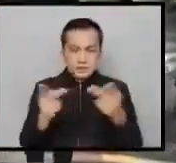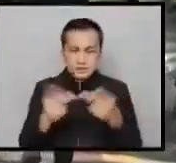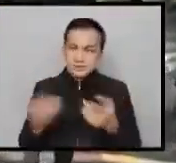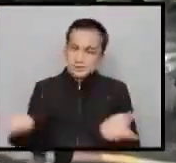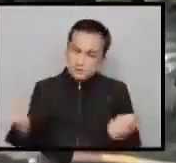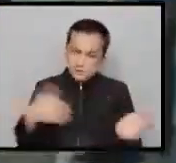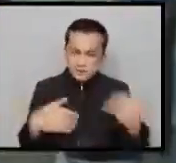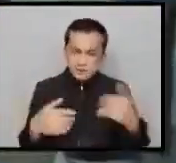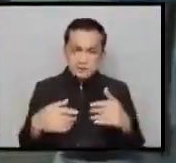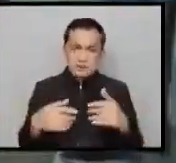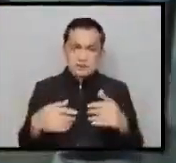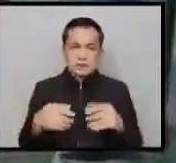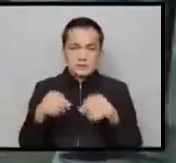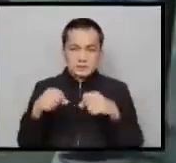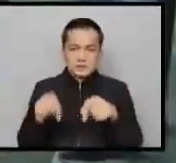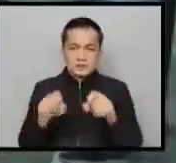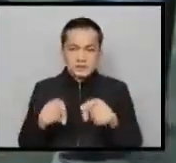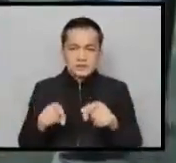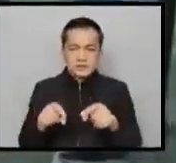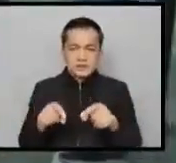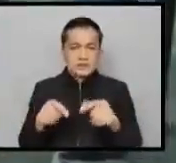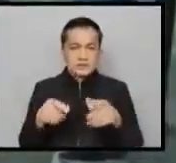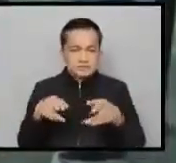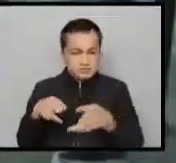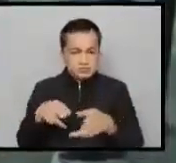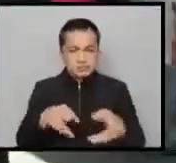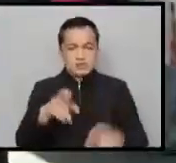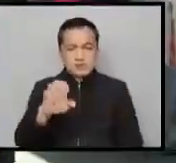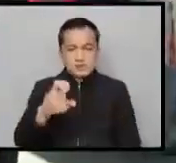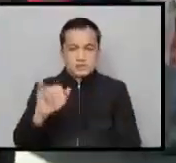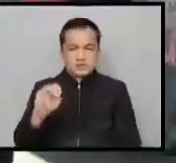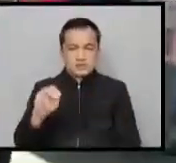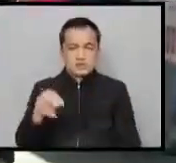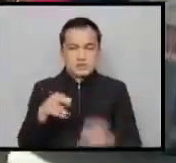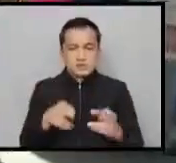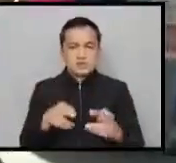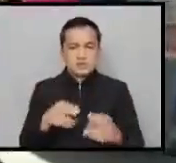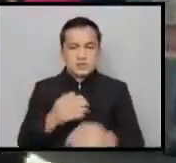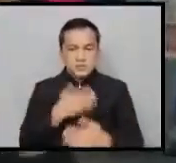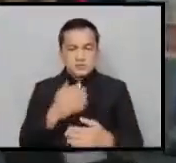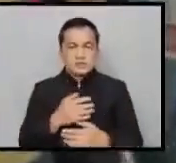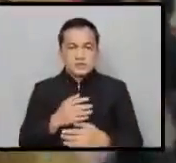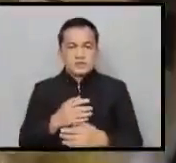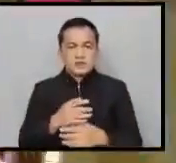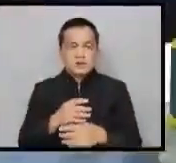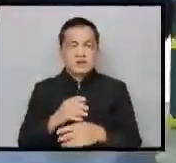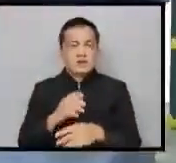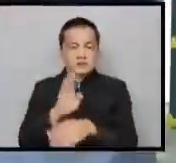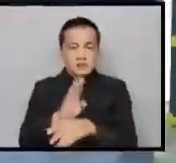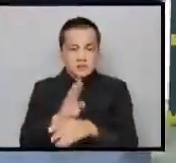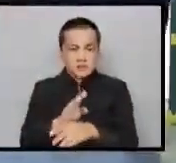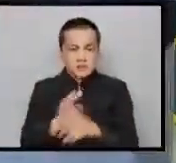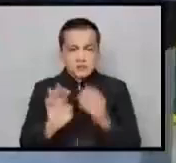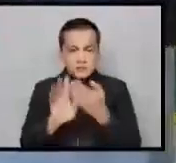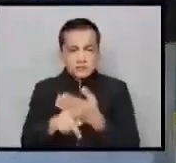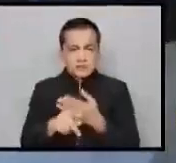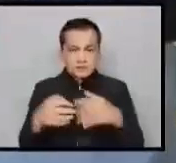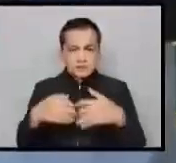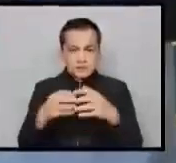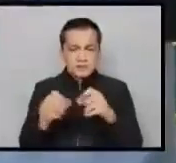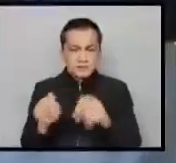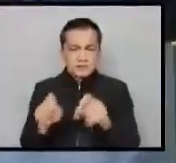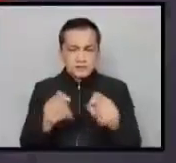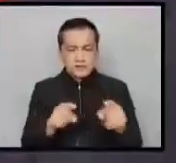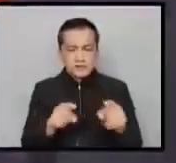Road. Ikinatuwa ng mga negosyante ang pagbabalik ng Session Road in bloom para maisulong at maibenta ang kanilang mga